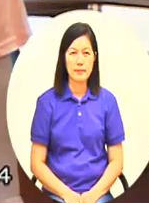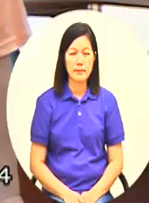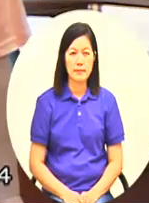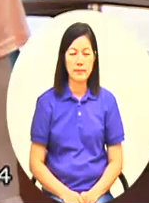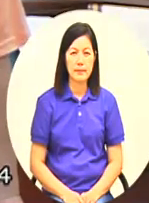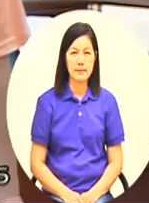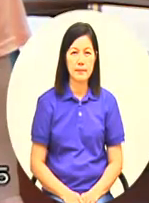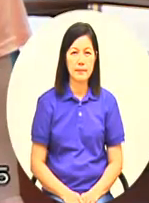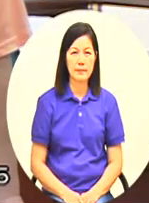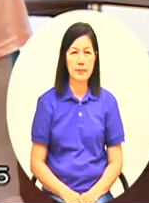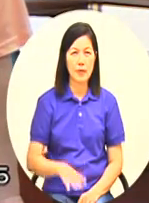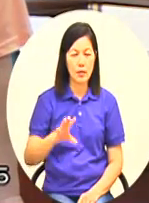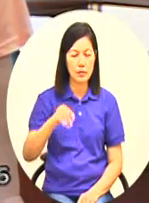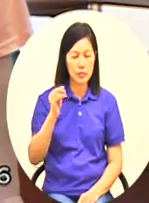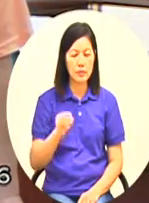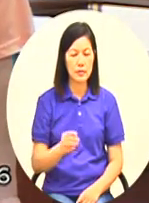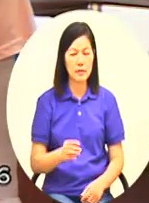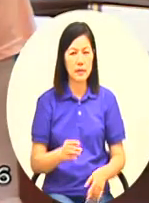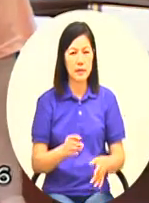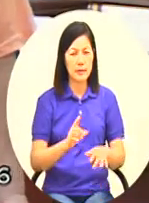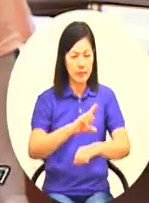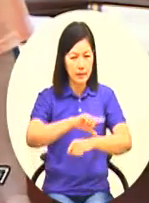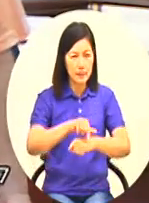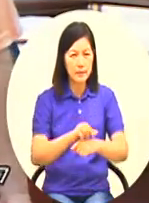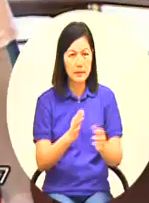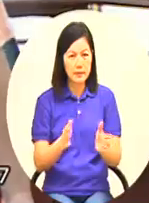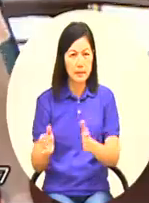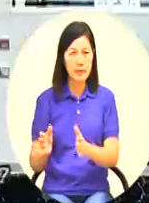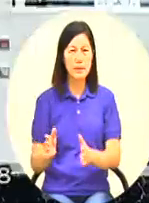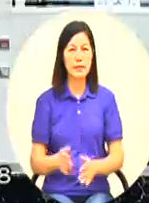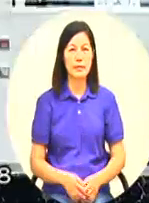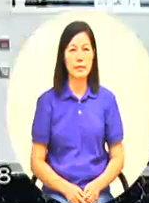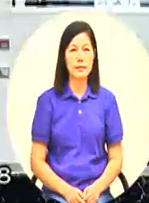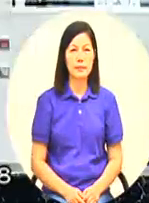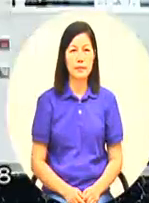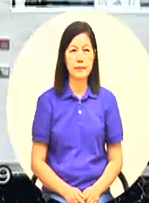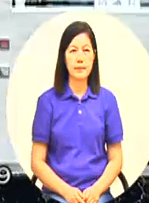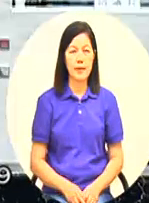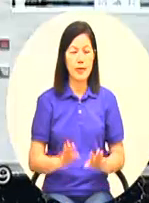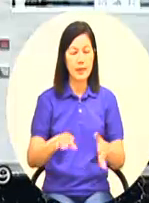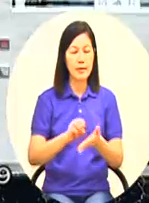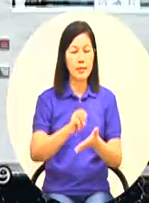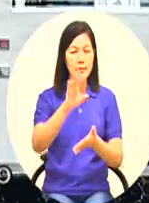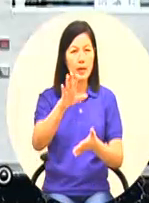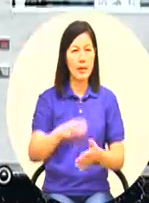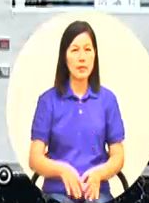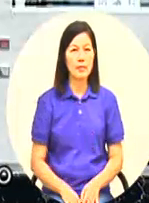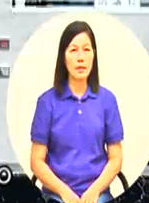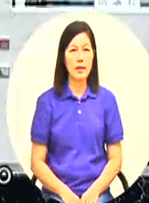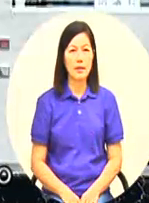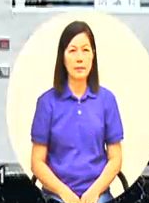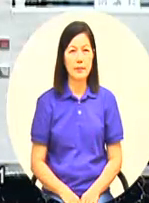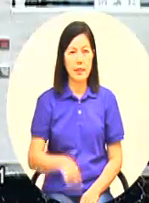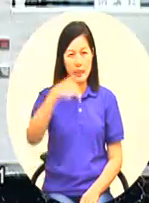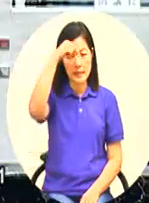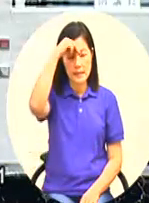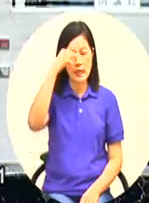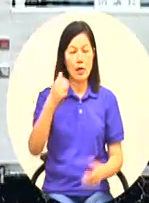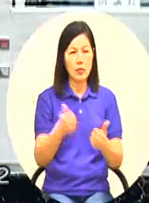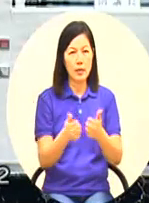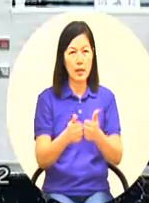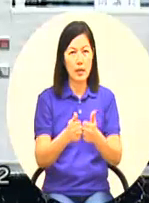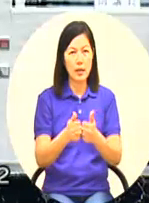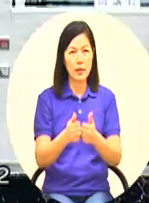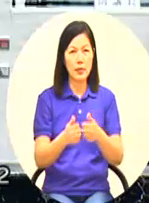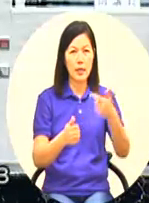那我先处理一下时间的问题啊。向大会报告哈，我先处理一下时间。下午一晨到